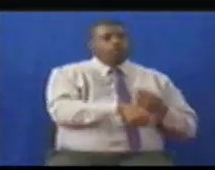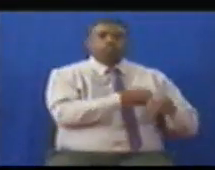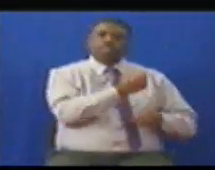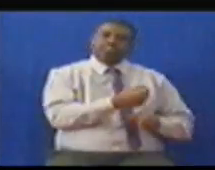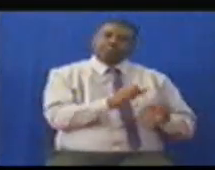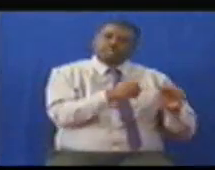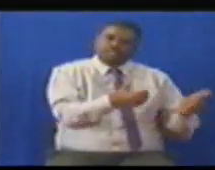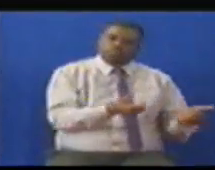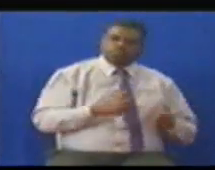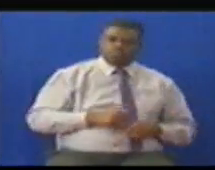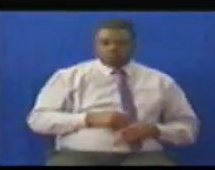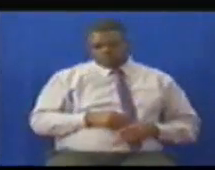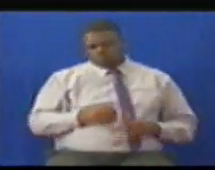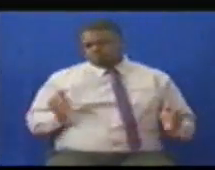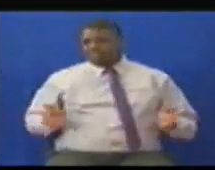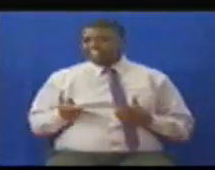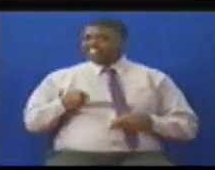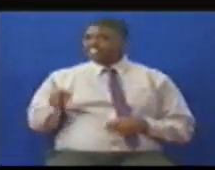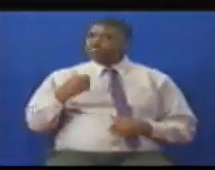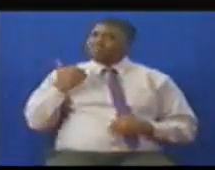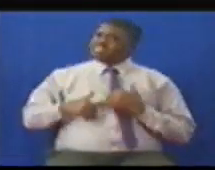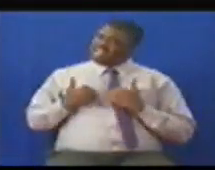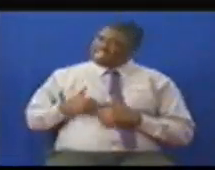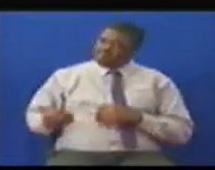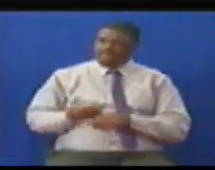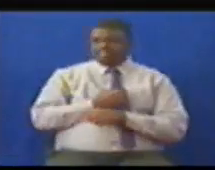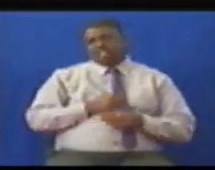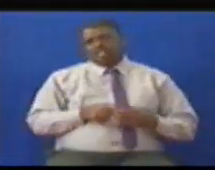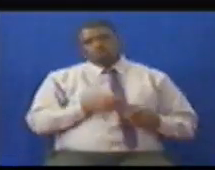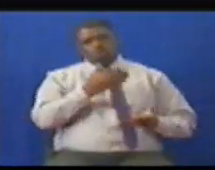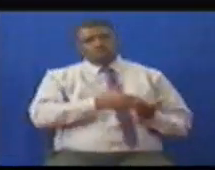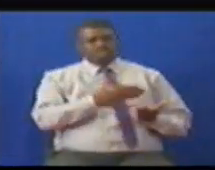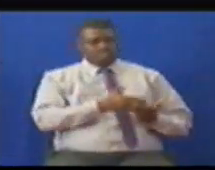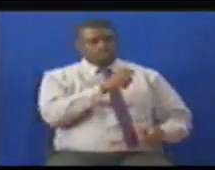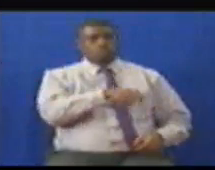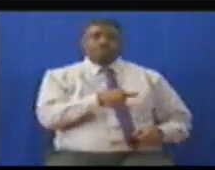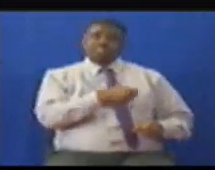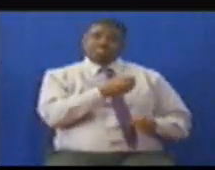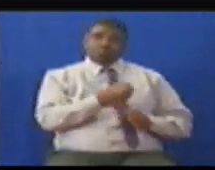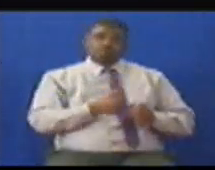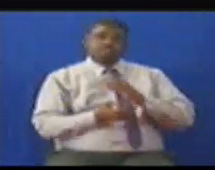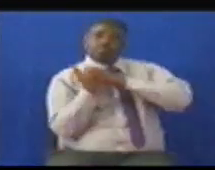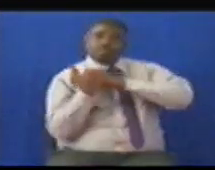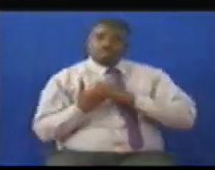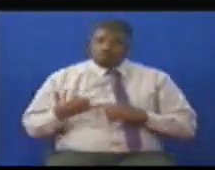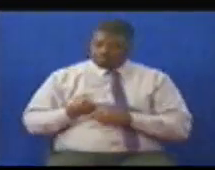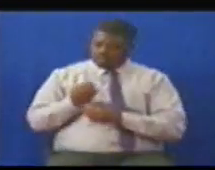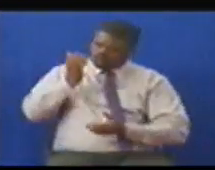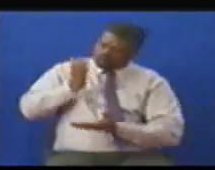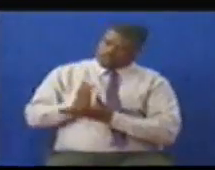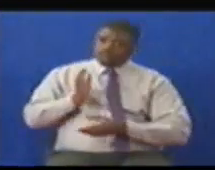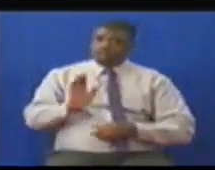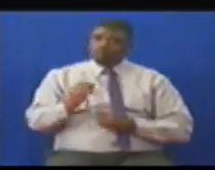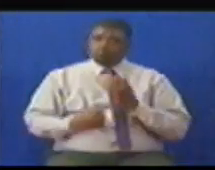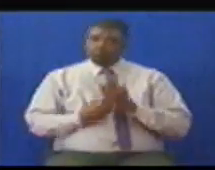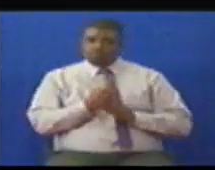katika utetezi wa wafanyakazi katika kuhakikisha wafanyakazi wanawajibika na pia wanapata staili zao kulingana na